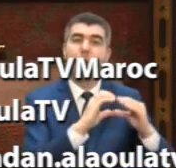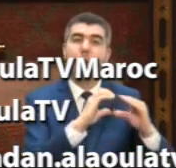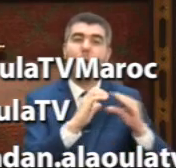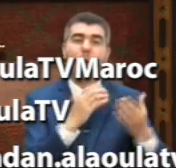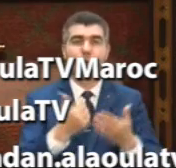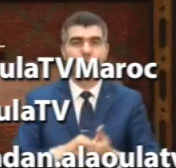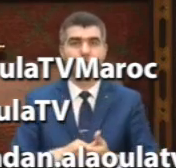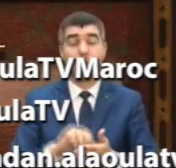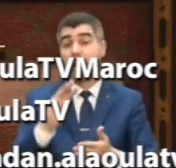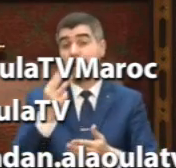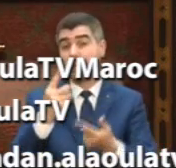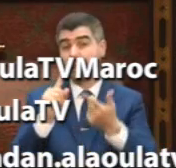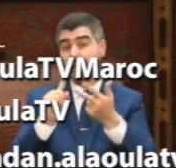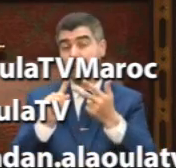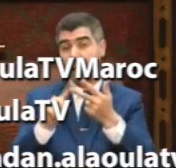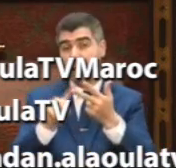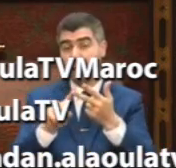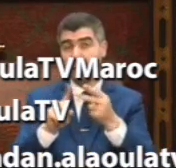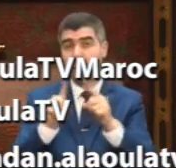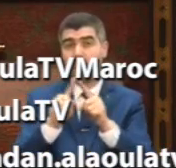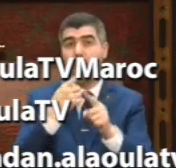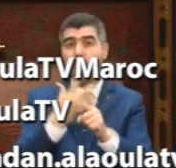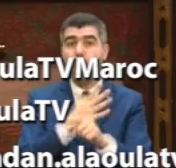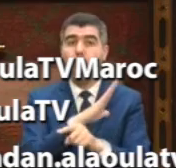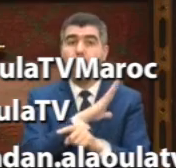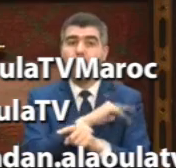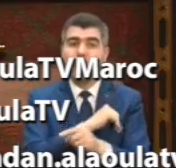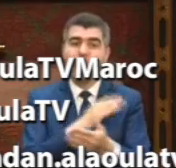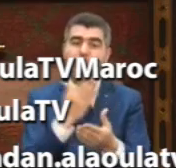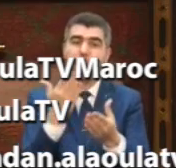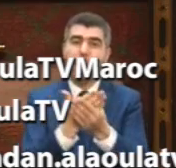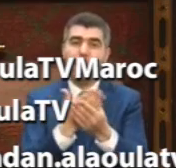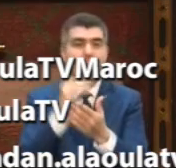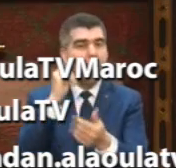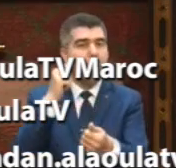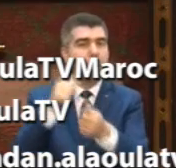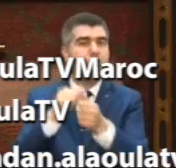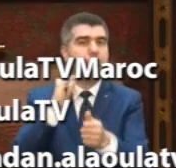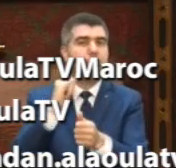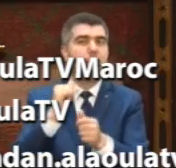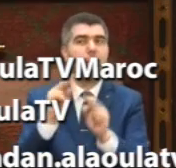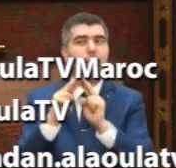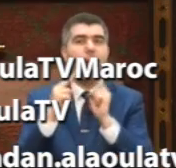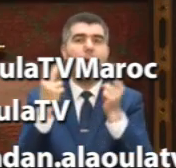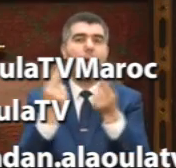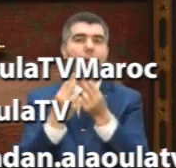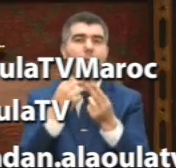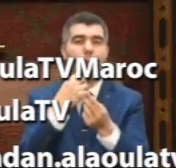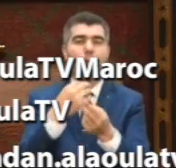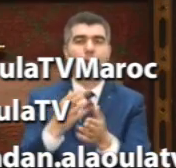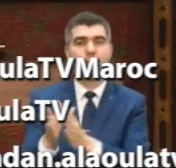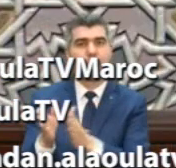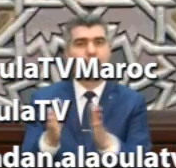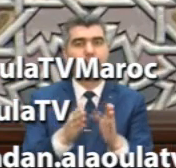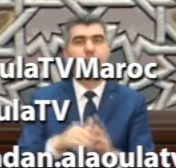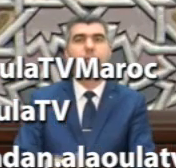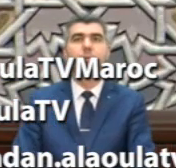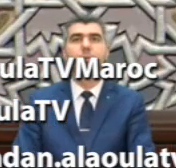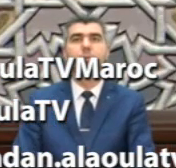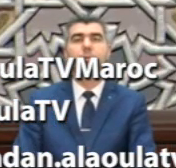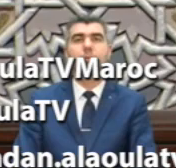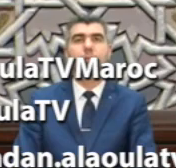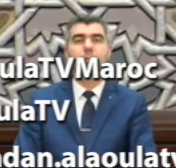نقطة أساسية أيضا هي الحرص على إبقاء القضية الفلسطينية حاضرة دائما في المنتظم الدولي. وشكرا. سيد نائب تعقيب.